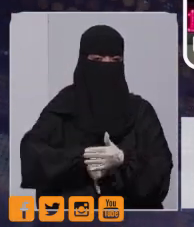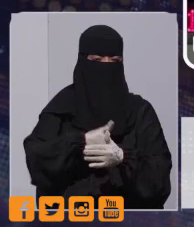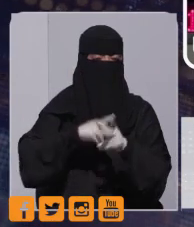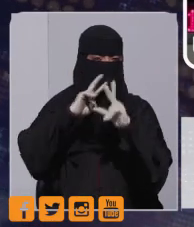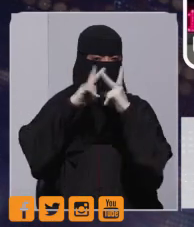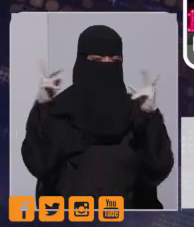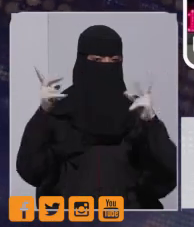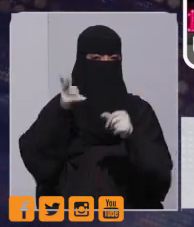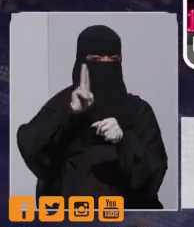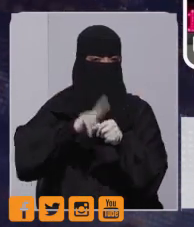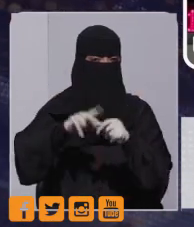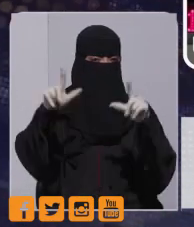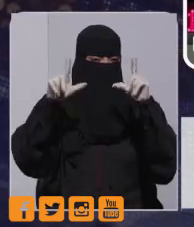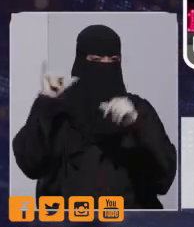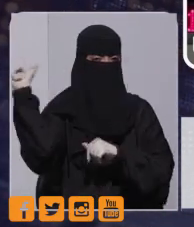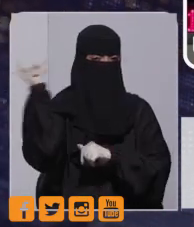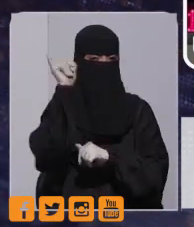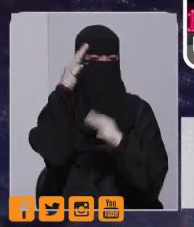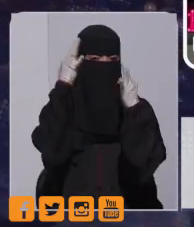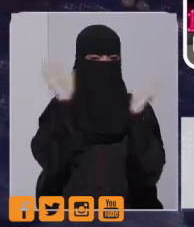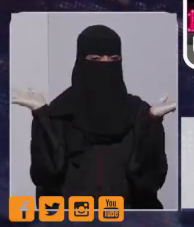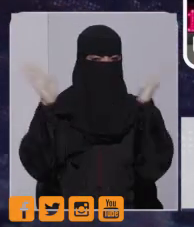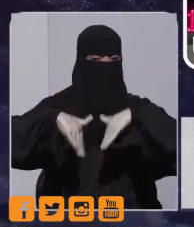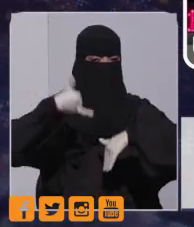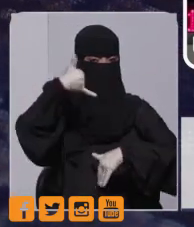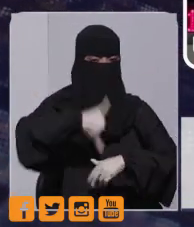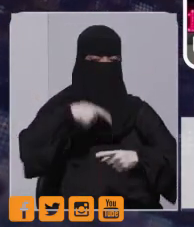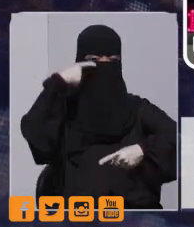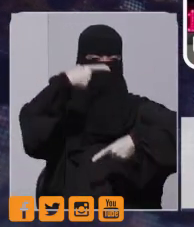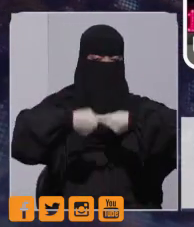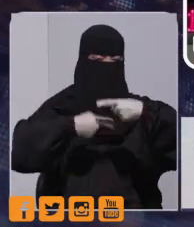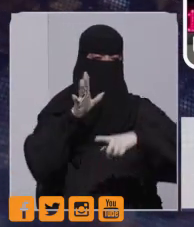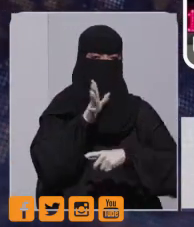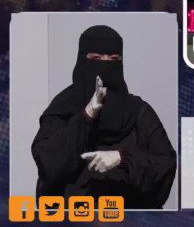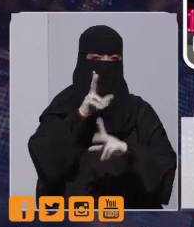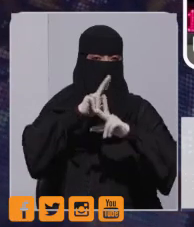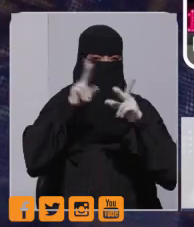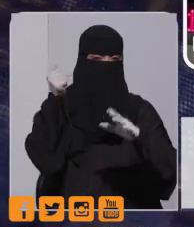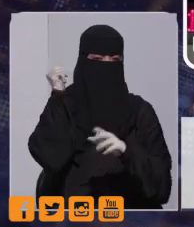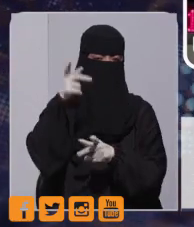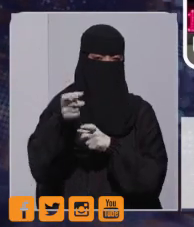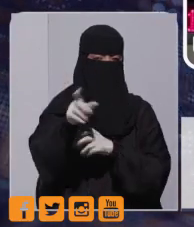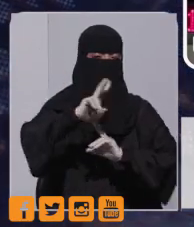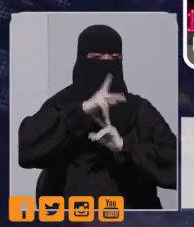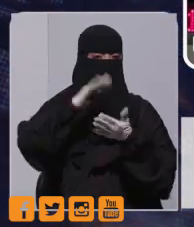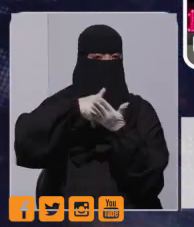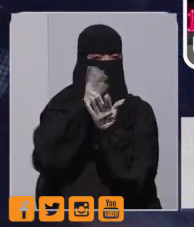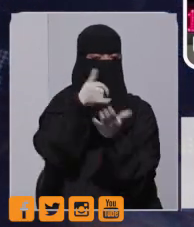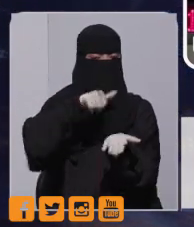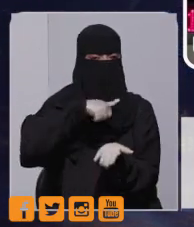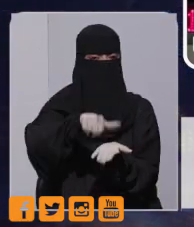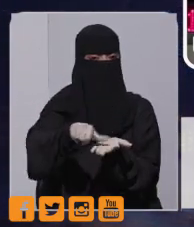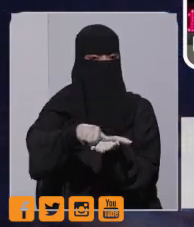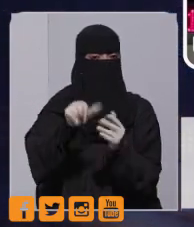موضحا ان الدوره الايرانيه التخريبي في اليمن واستمرار تدفق الاسلحه الايرانيه المهربه الى